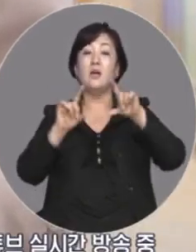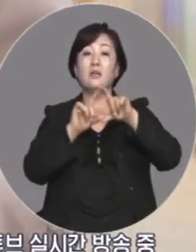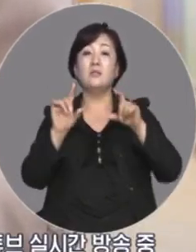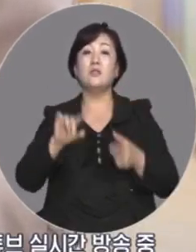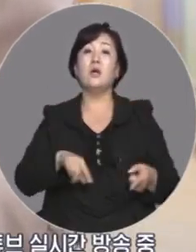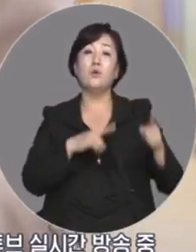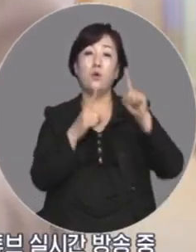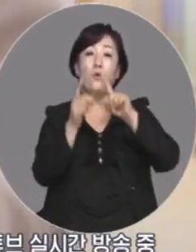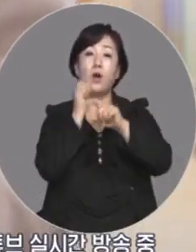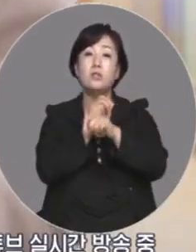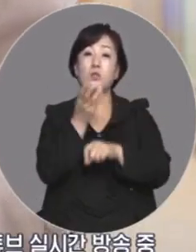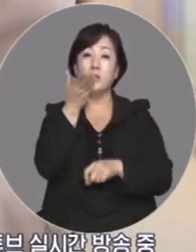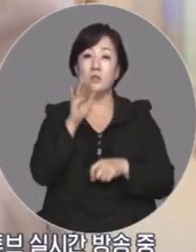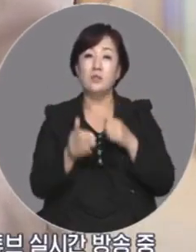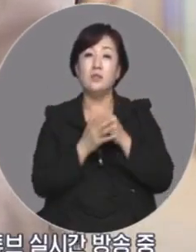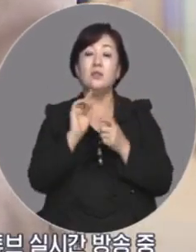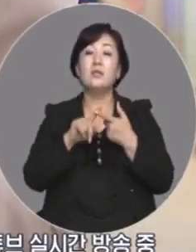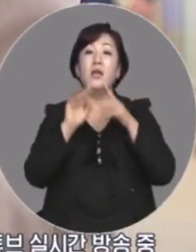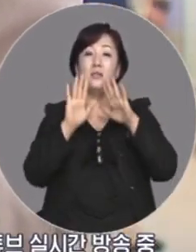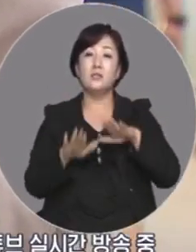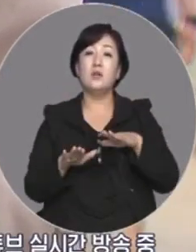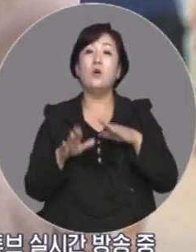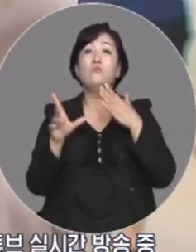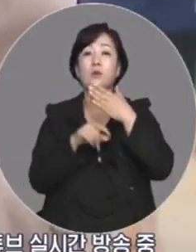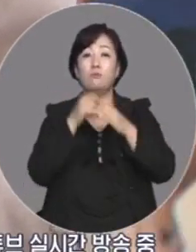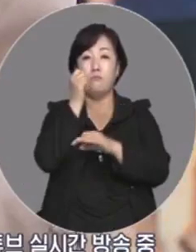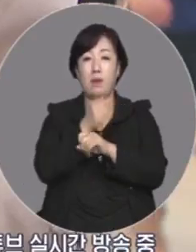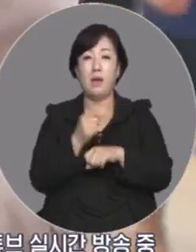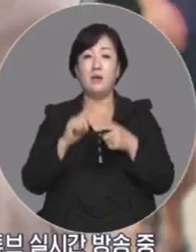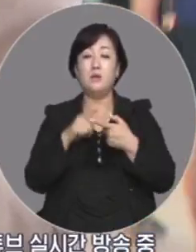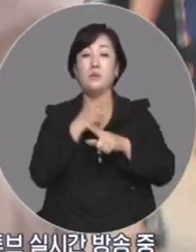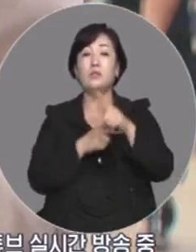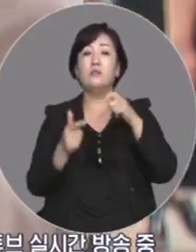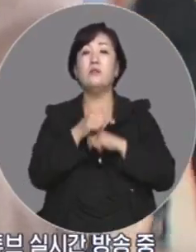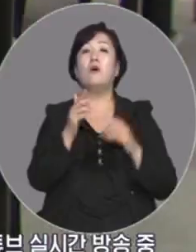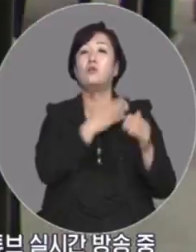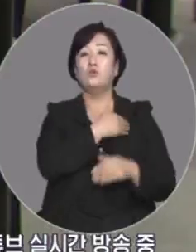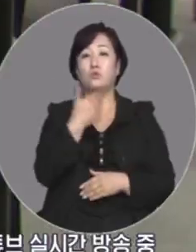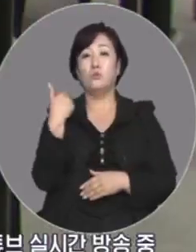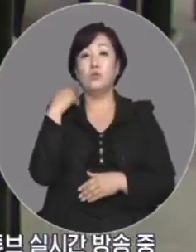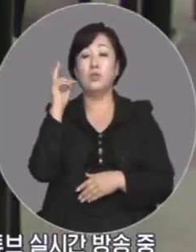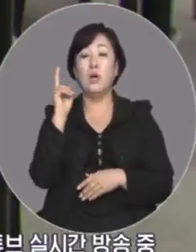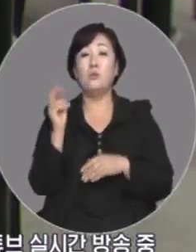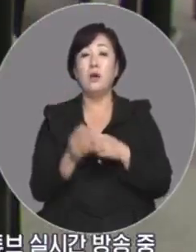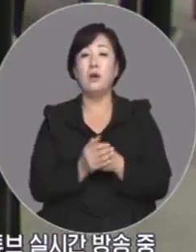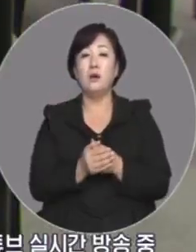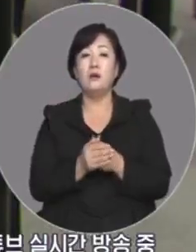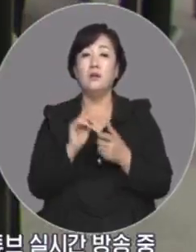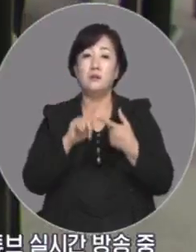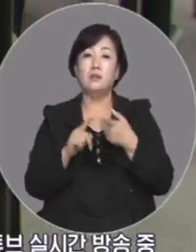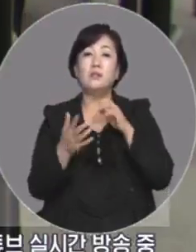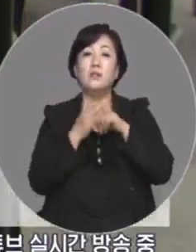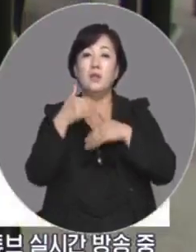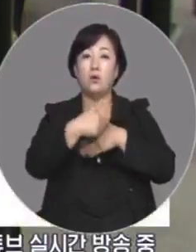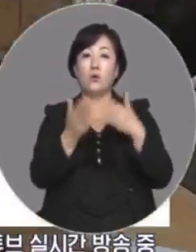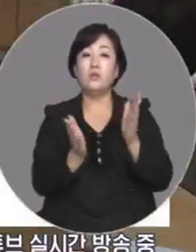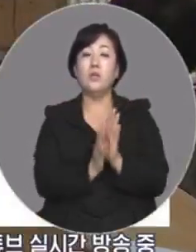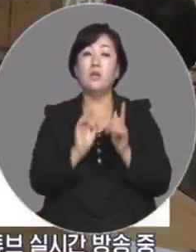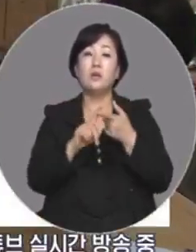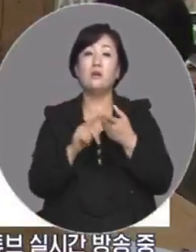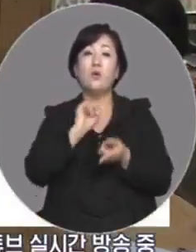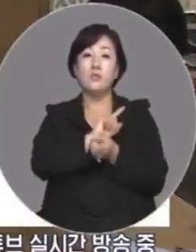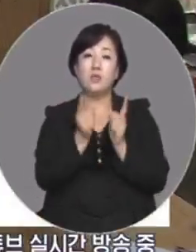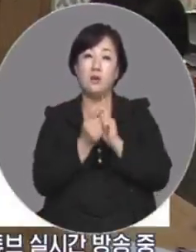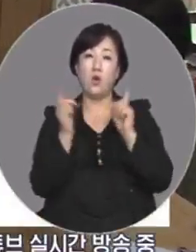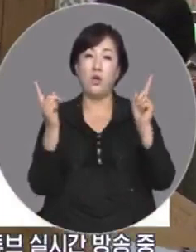회복에 들어갈 수 있는데 울산은 이달 말이면 이를 충족할 것으로 보입니다. 이에 따라 방역당국은 거리두기